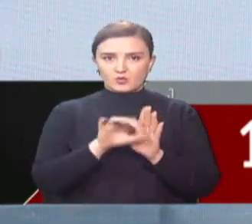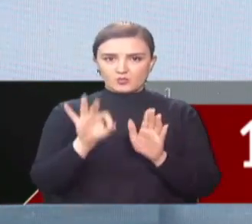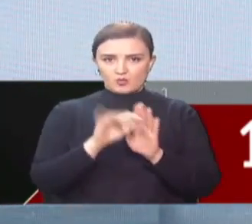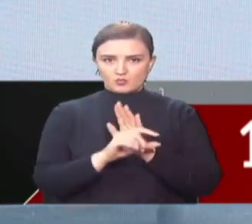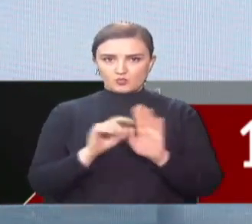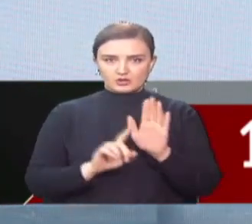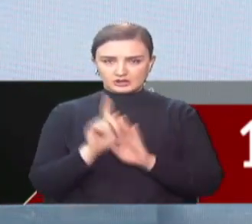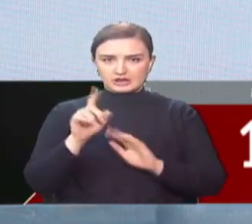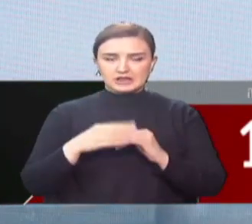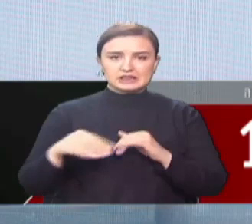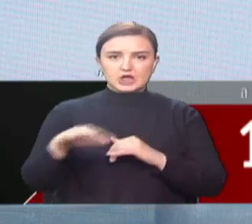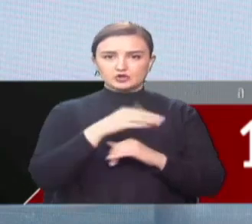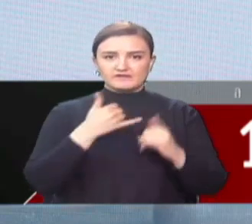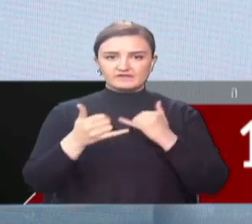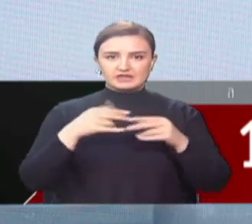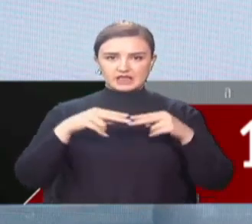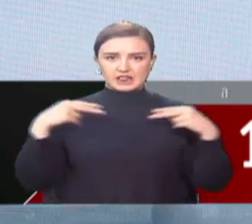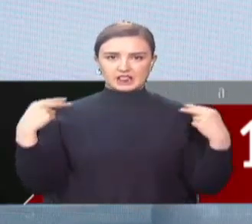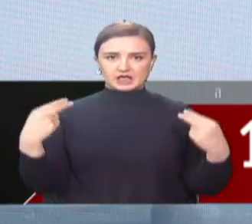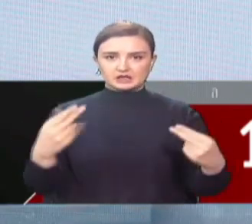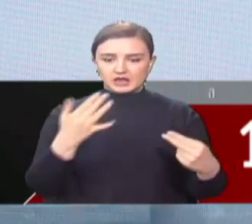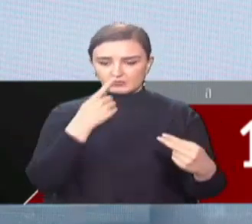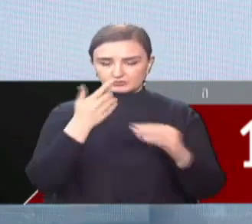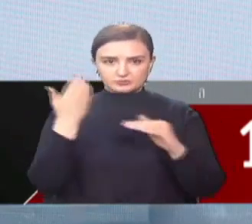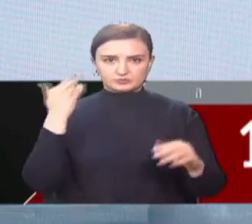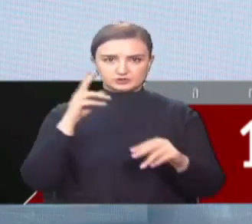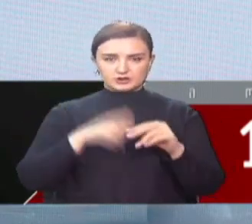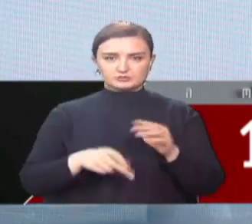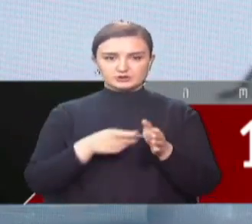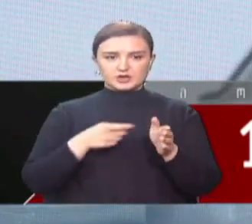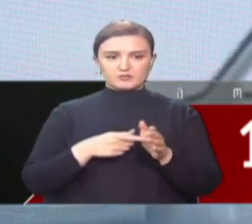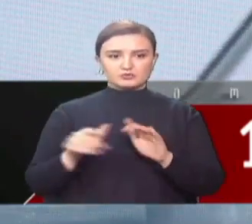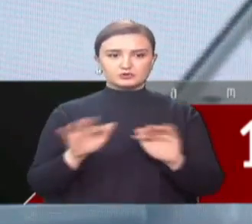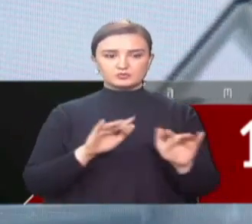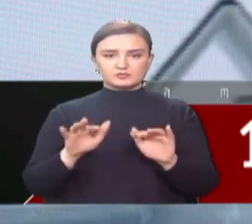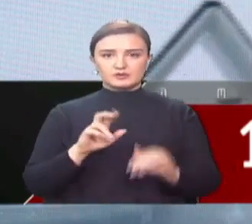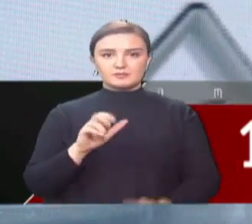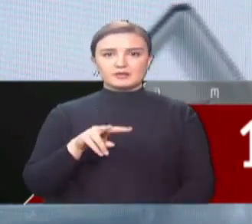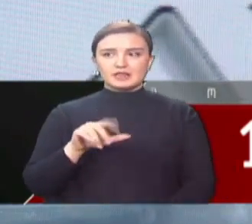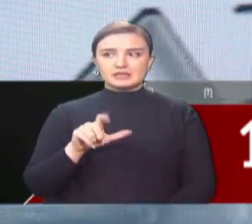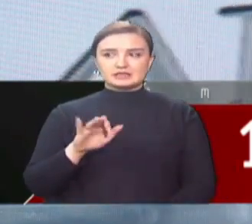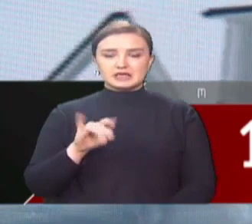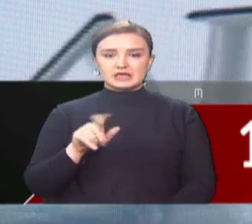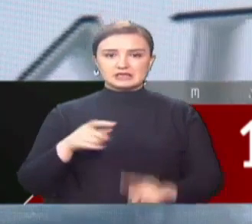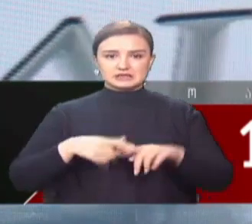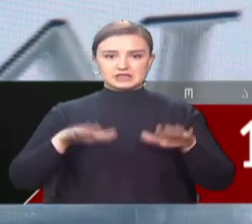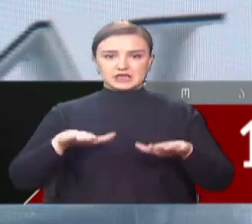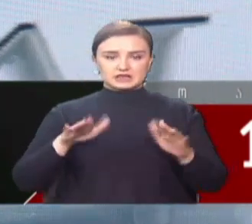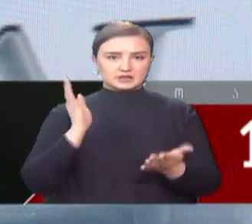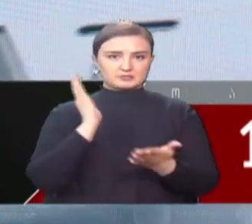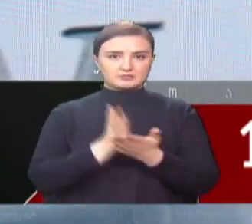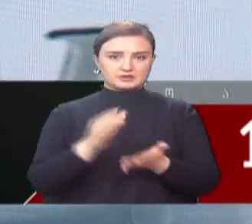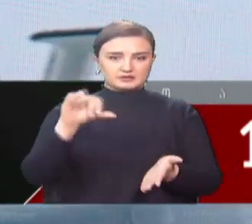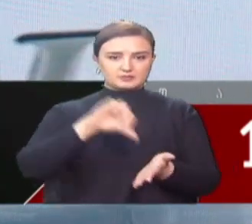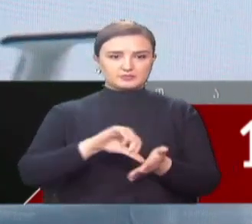ტერიტორია ყვითელი ლენტითაა შემოსაზღვრული, რამდენიმე წუთის წინ დასრულდა საგამოძიება მოქმედებებიც. ბელა ზაქაიძე იმყოფება ადგილზე, რომელიც ახლა პირდაპირ